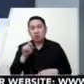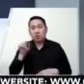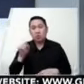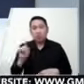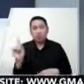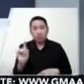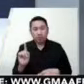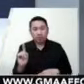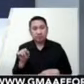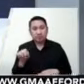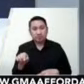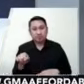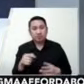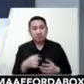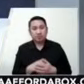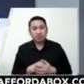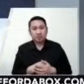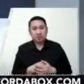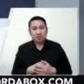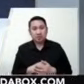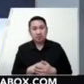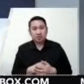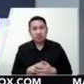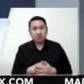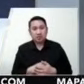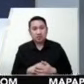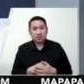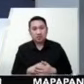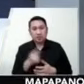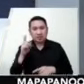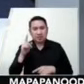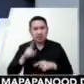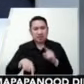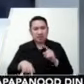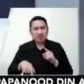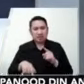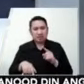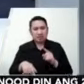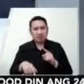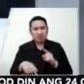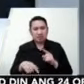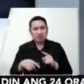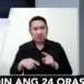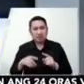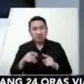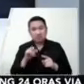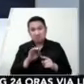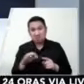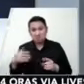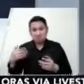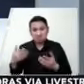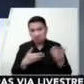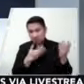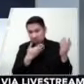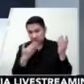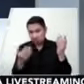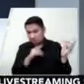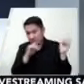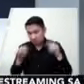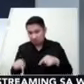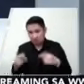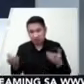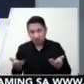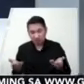may pagkakasala talaga. Hindi natin pwedeng talikuran yun pagkadating dito automatically. Kailangan